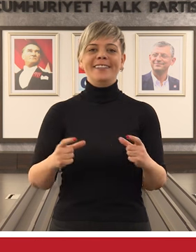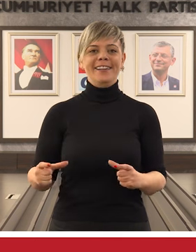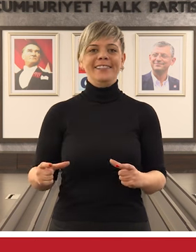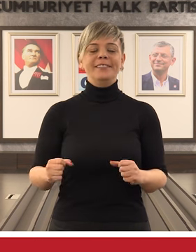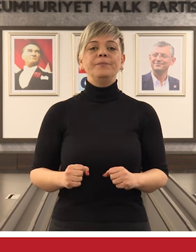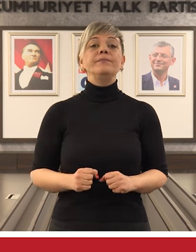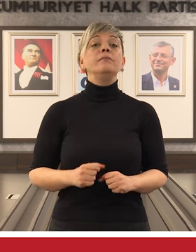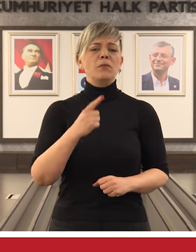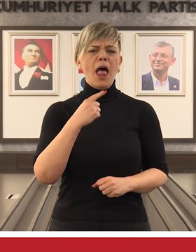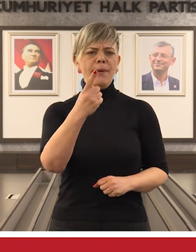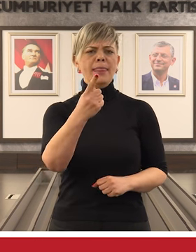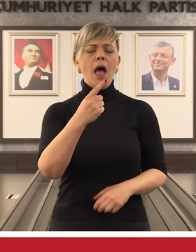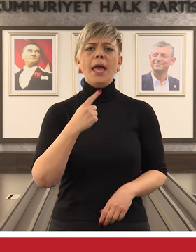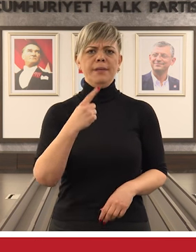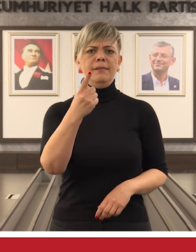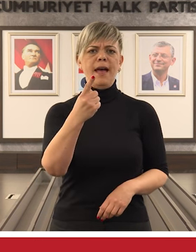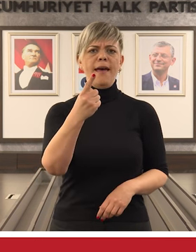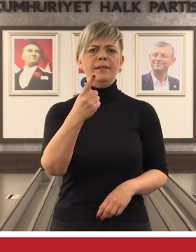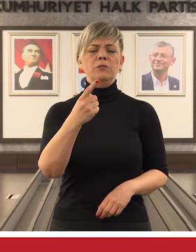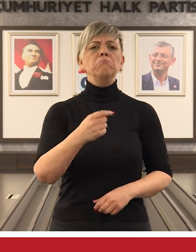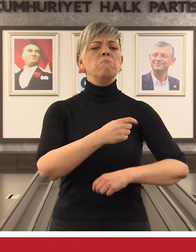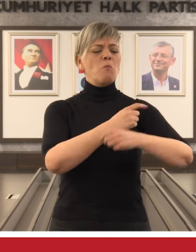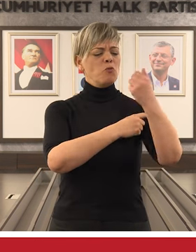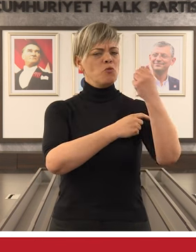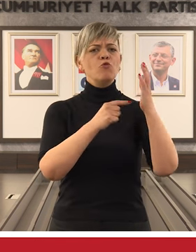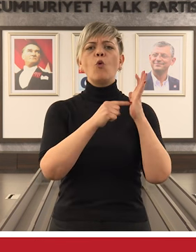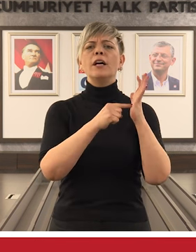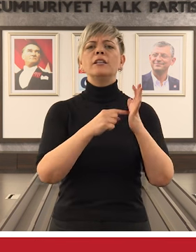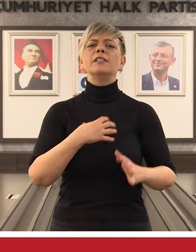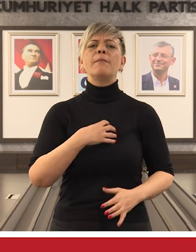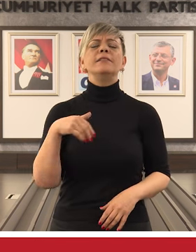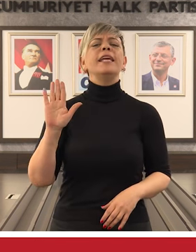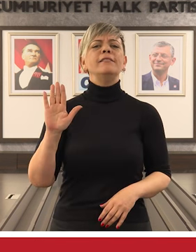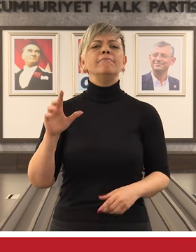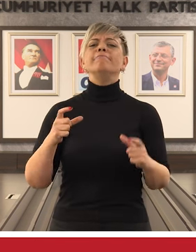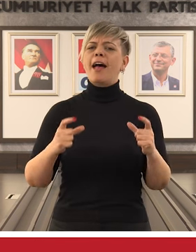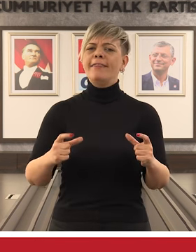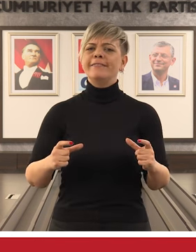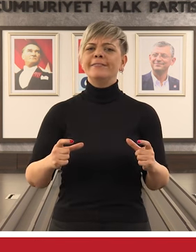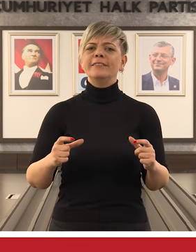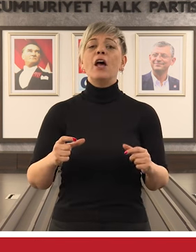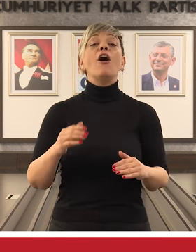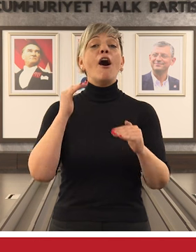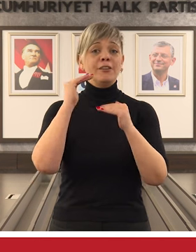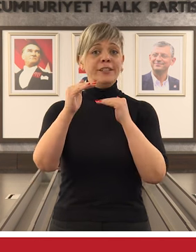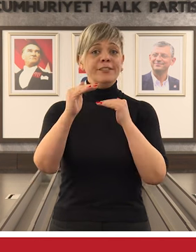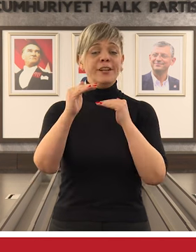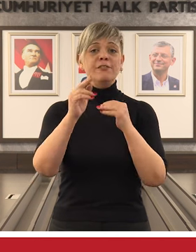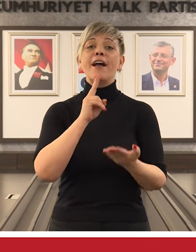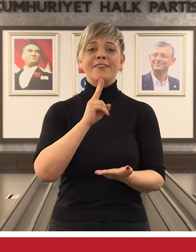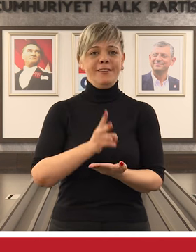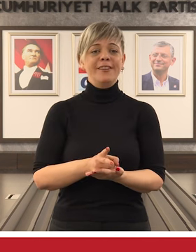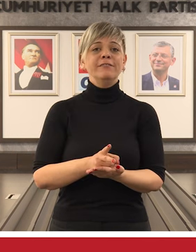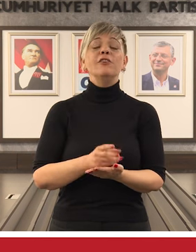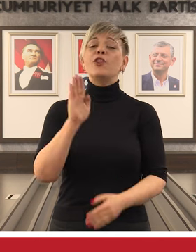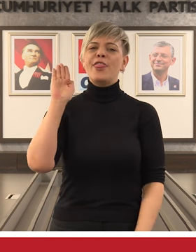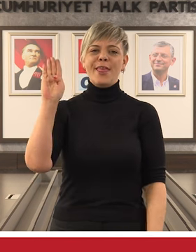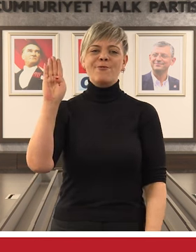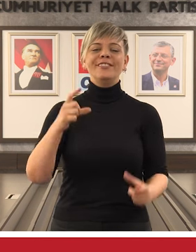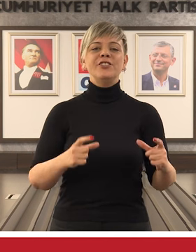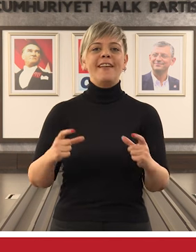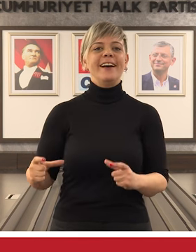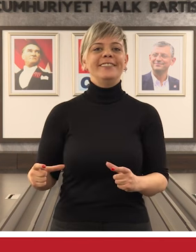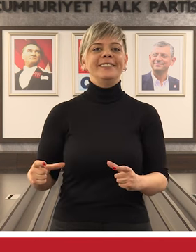adil şehirler. Talimatla, emirle, güç odaklarıyla değil, kentin sakinleriyle karar alan